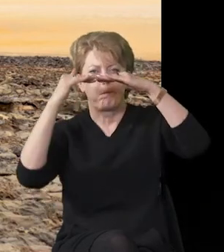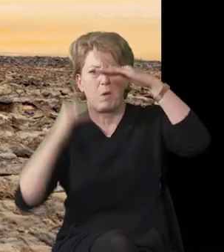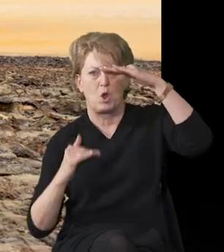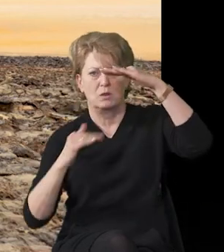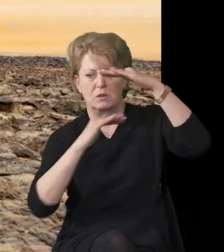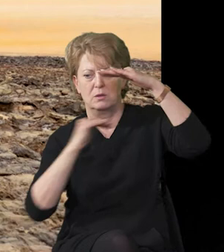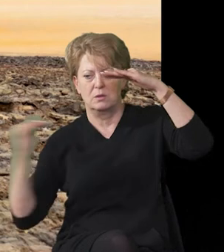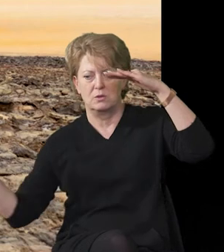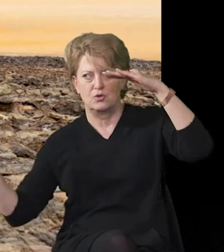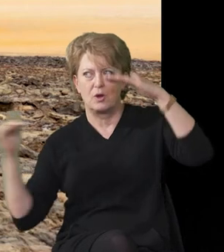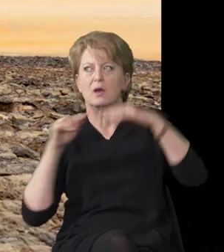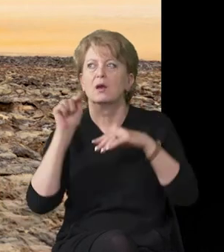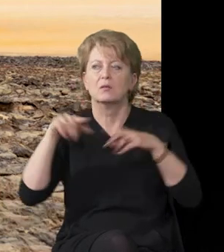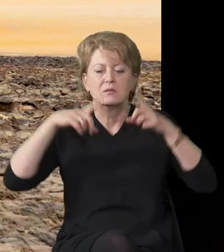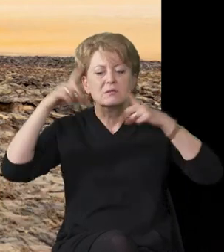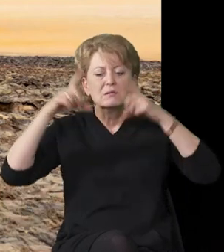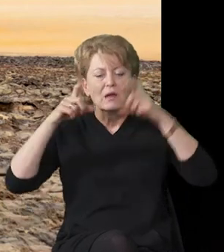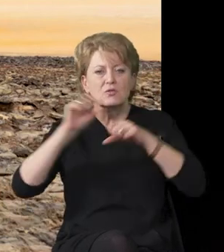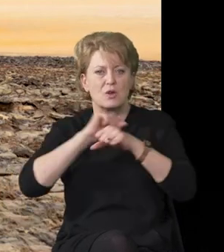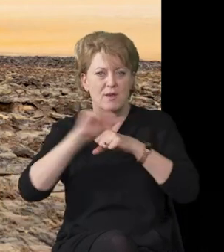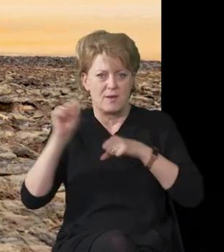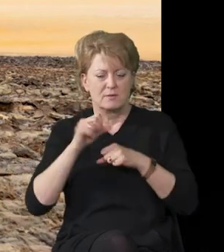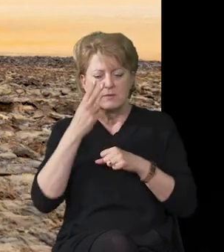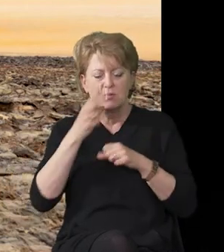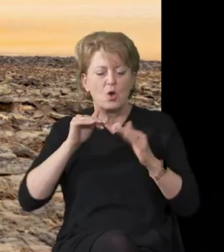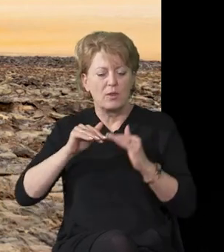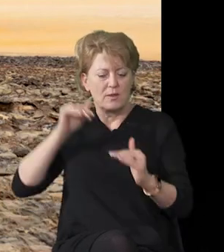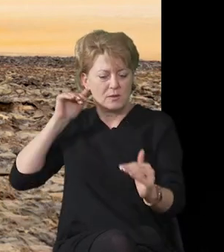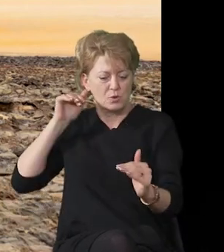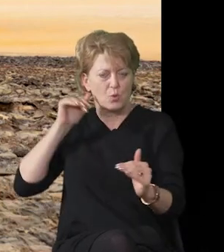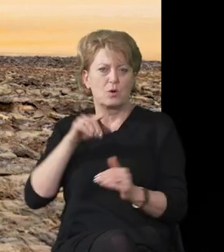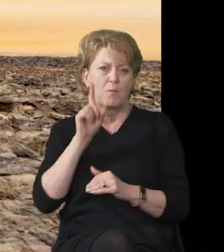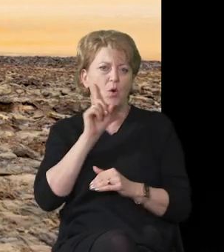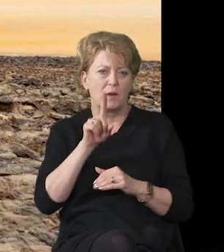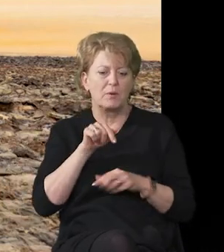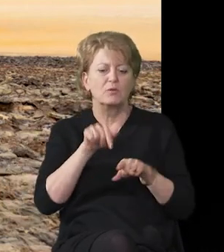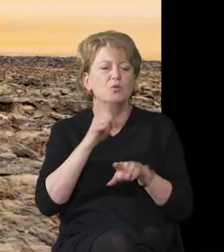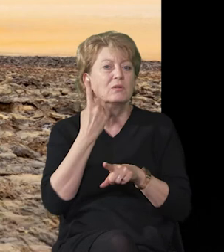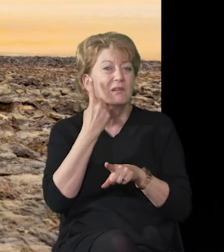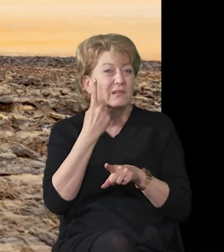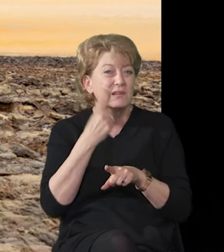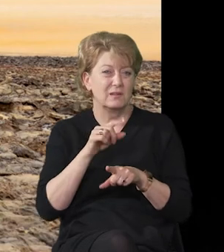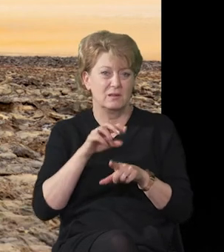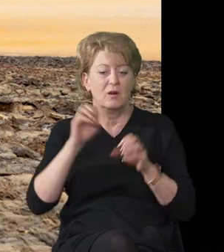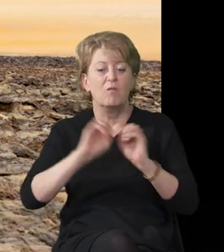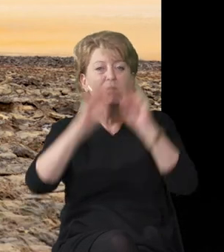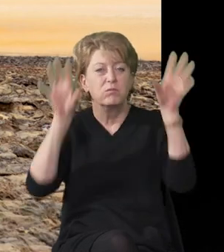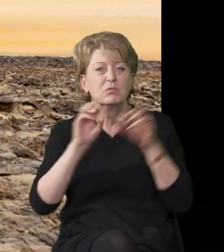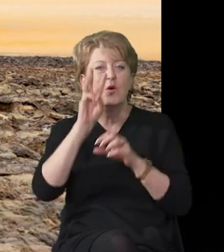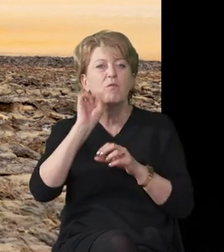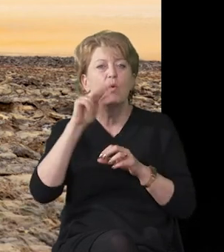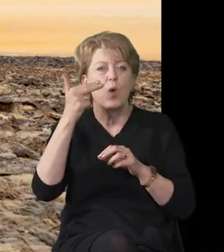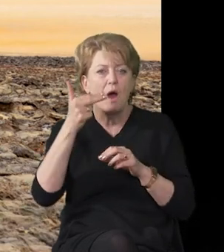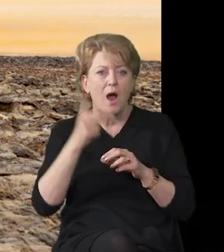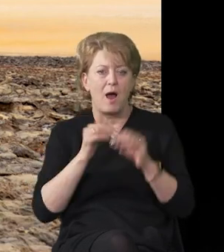który również w tym względzie jest ewenementem, ponieważ chyba jest to jedyny lądowy wulkan, którego szczyt wznosi się poniżej